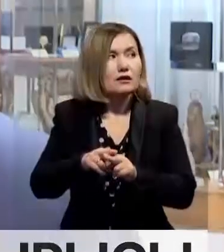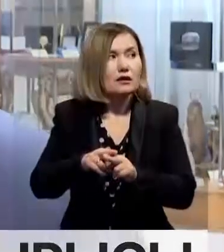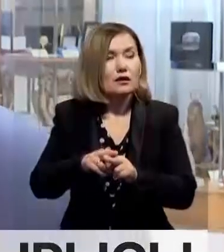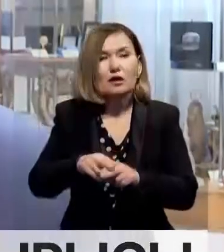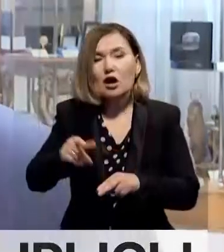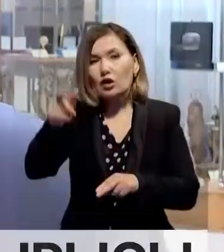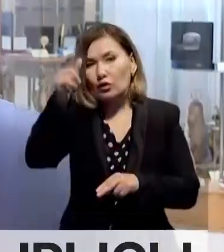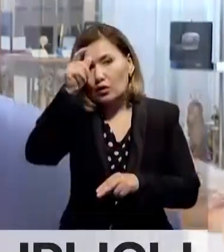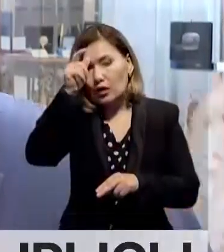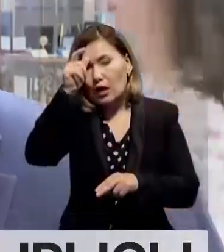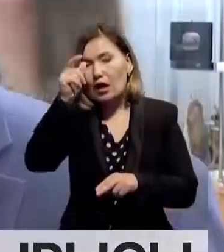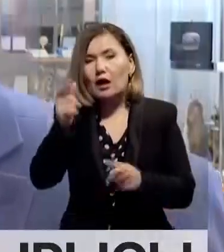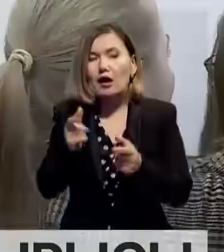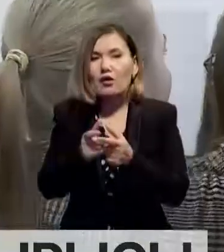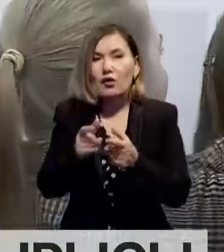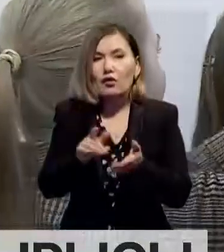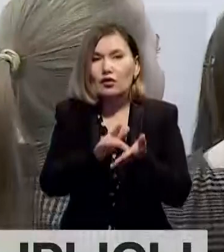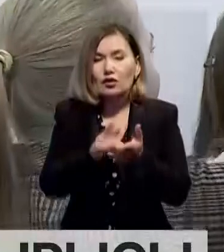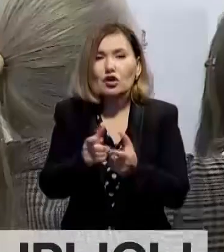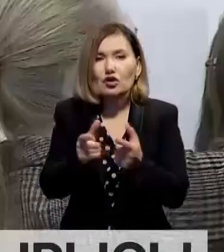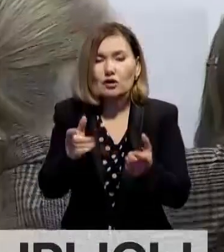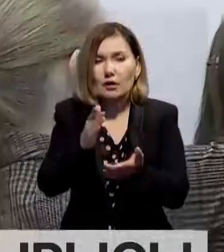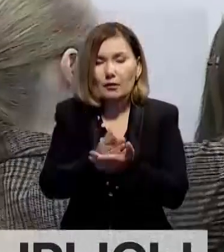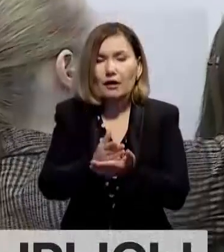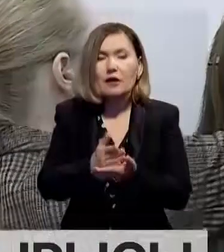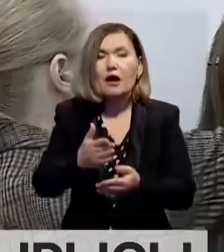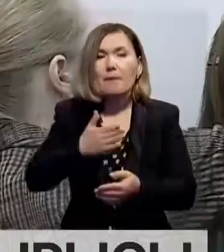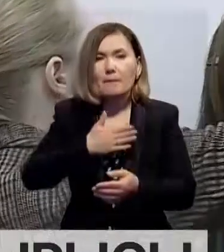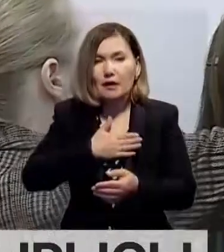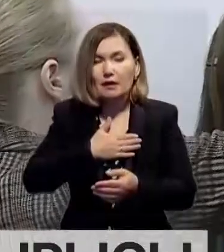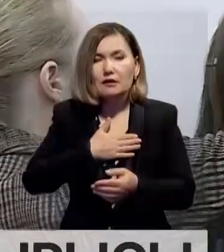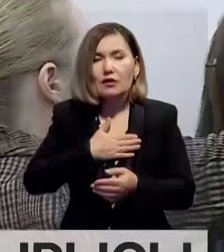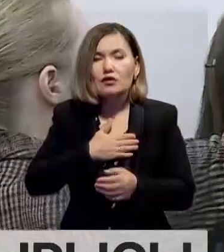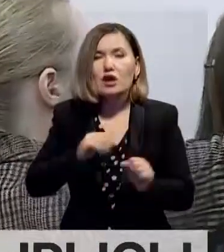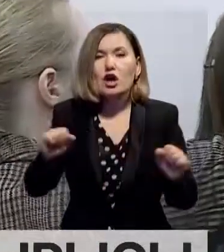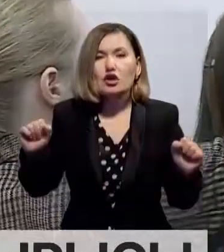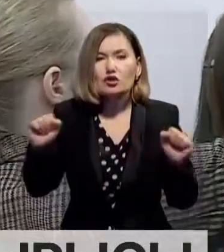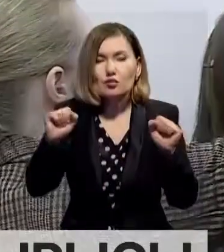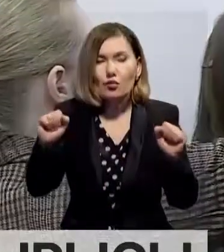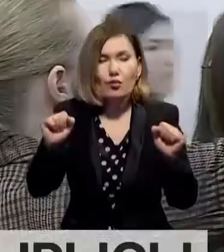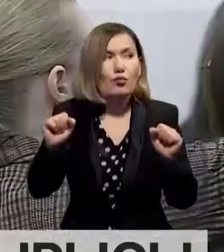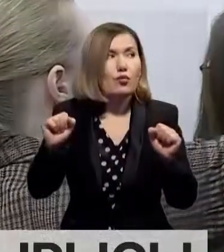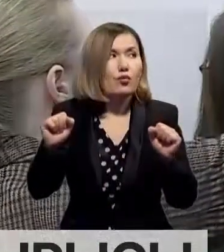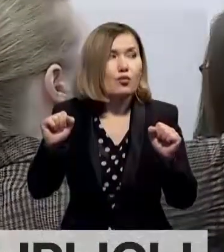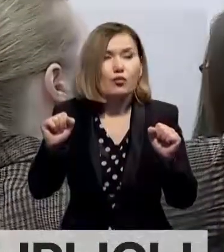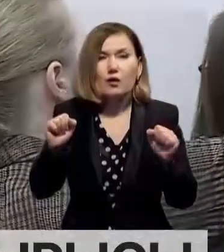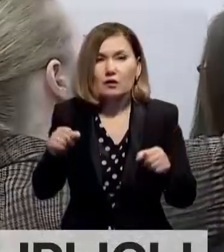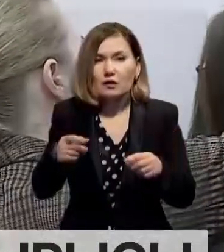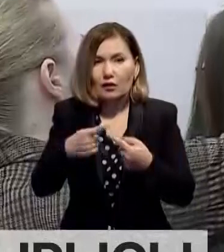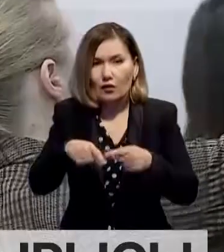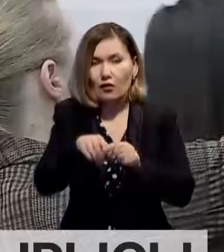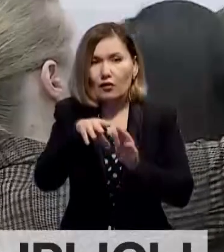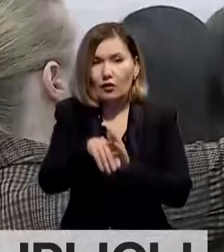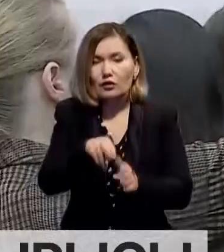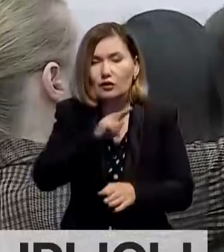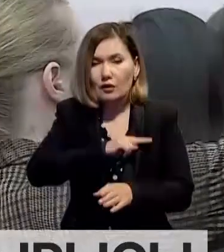Түркияға жолдамам бар өзімнің. Солай. Мен өзім спорт саласынан келгеннен кейін шетелде өзім көп шығып тұрам.